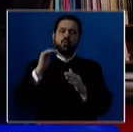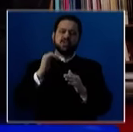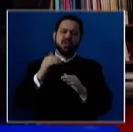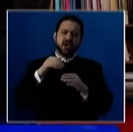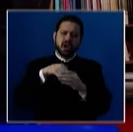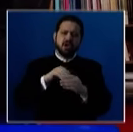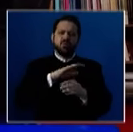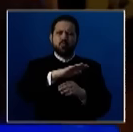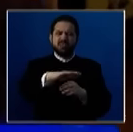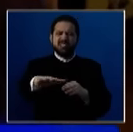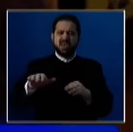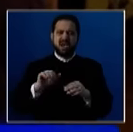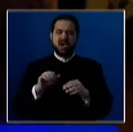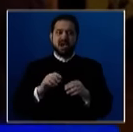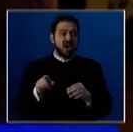căutând liniștea.